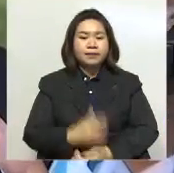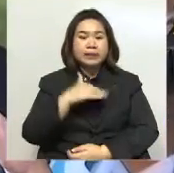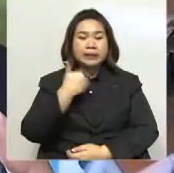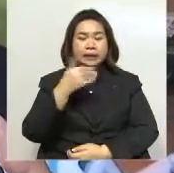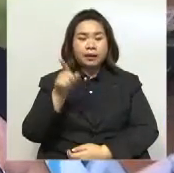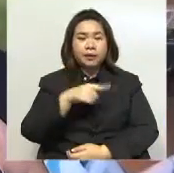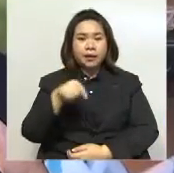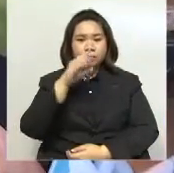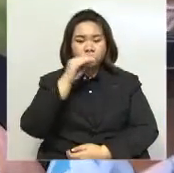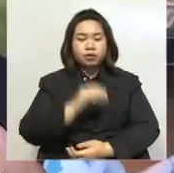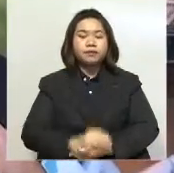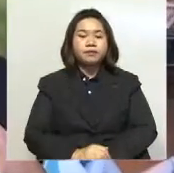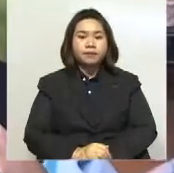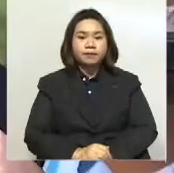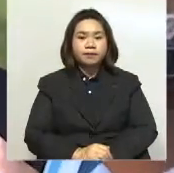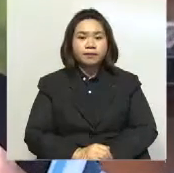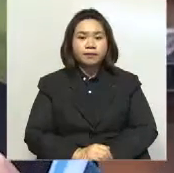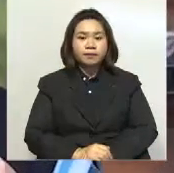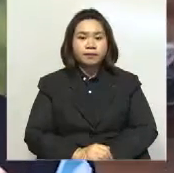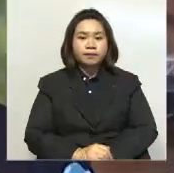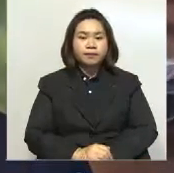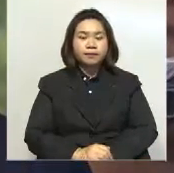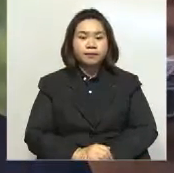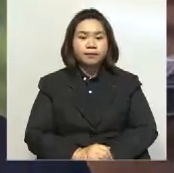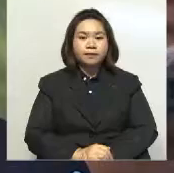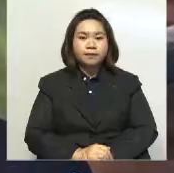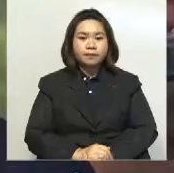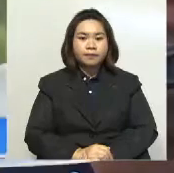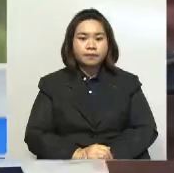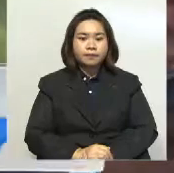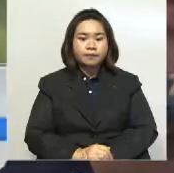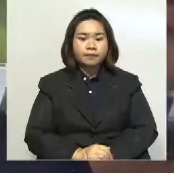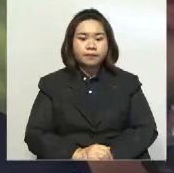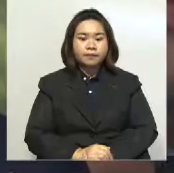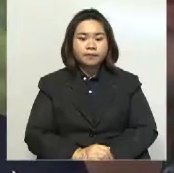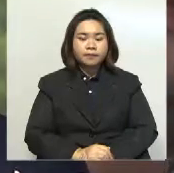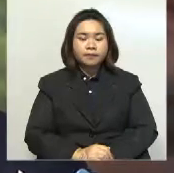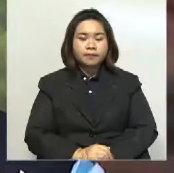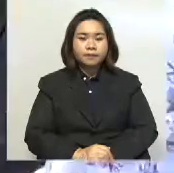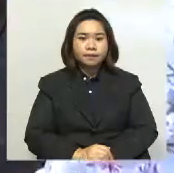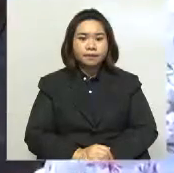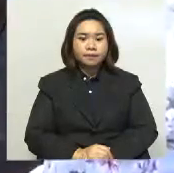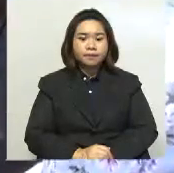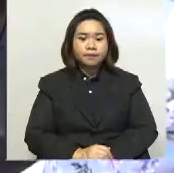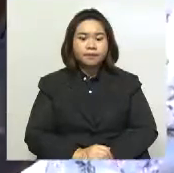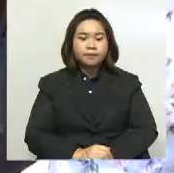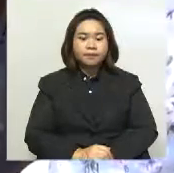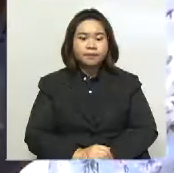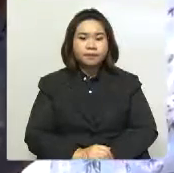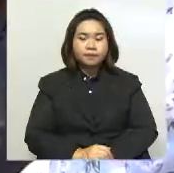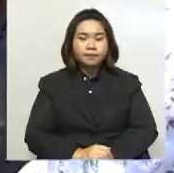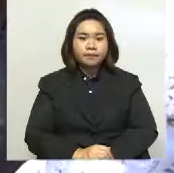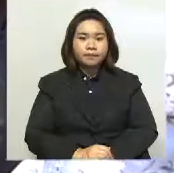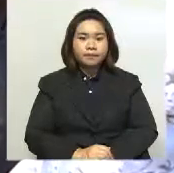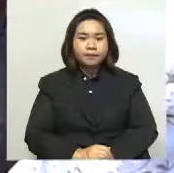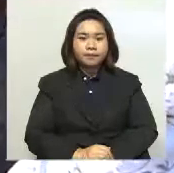think is my role is to get into predicting the future. All I can, the position